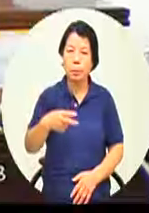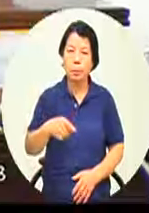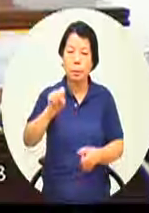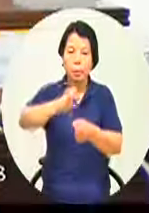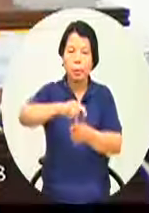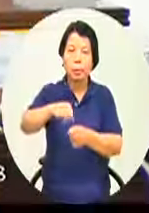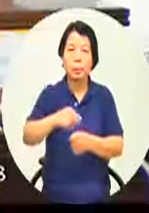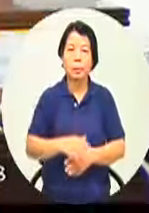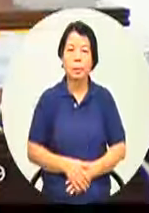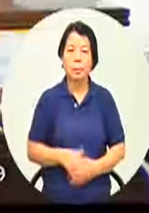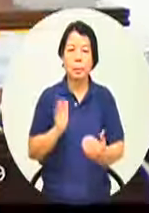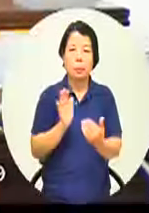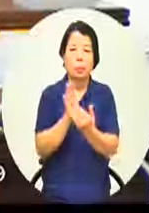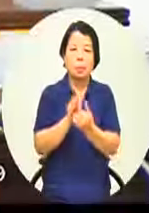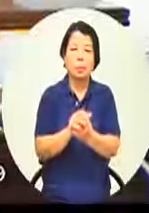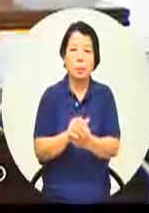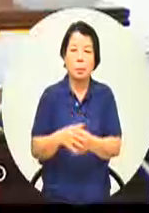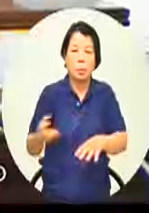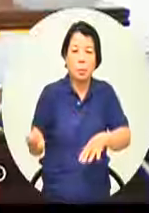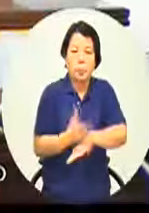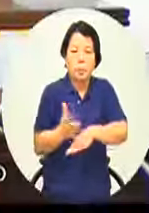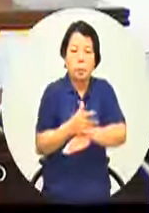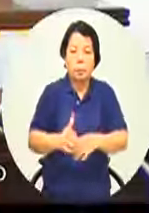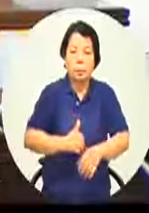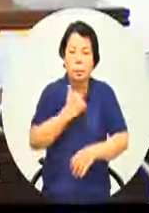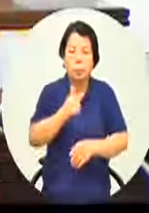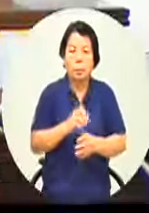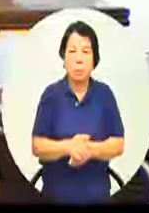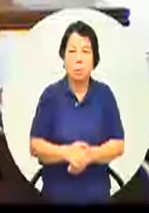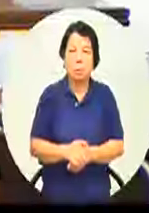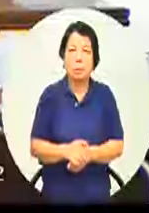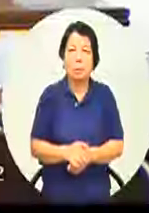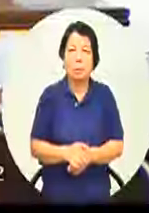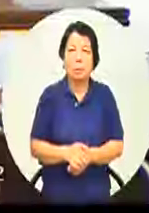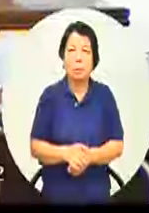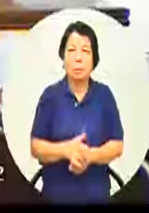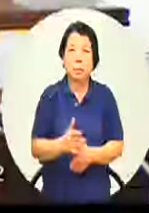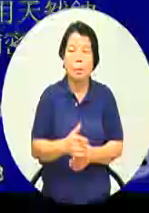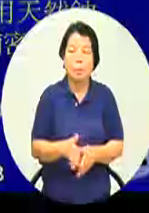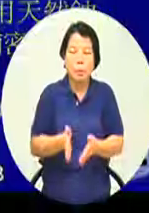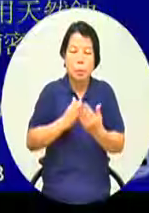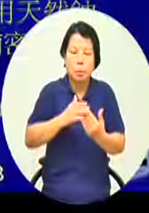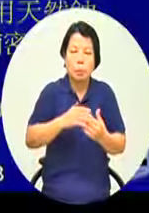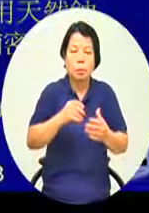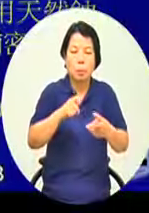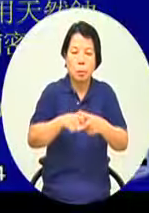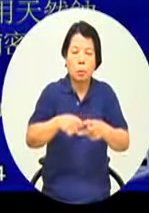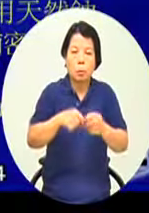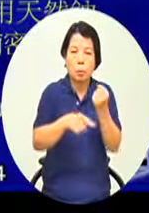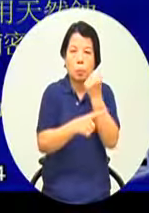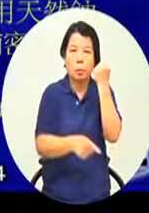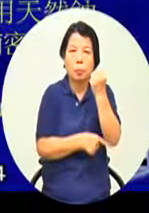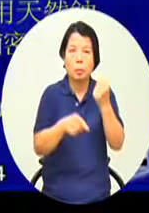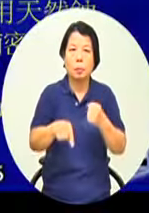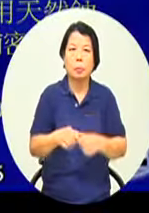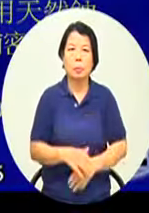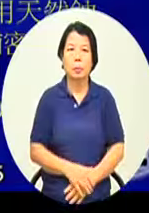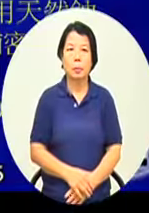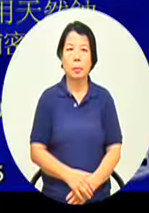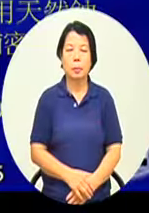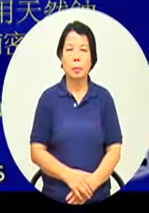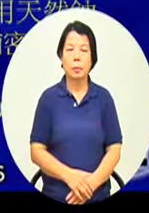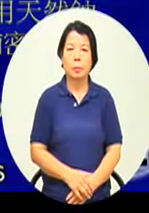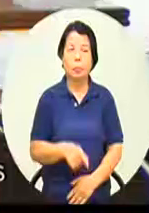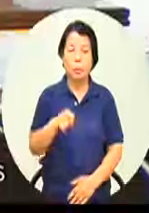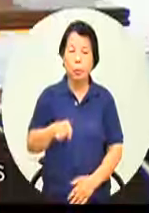有采抗冲实质的深坦覆坡工法。好，我拿开来这个绿色的，好，这个